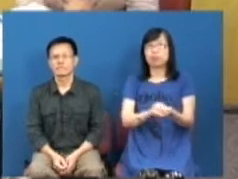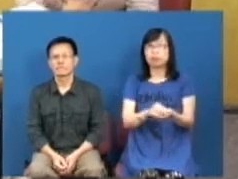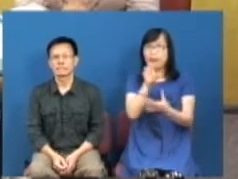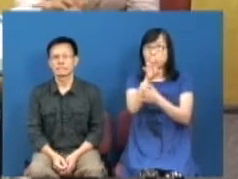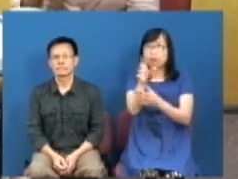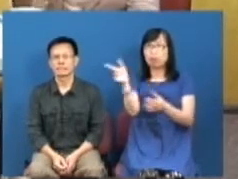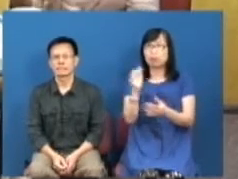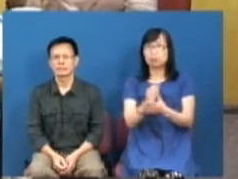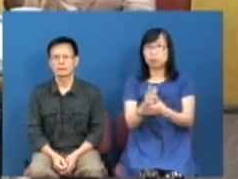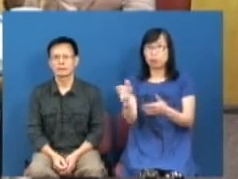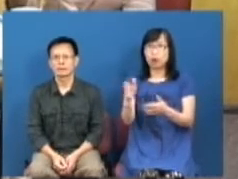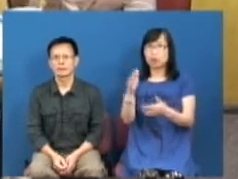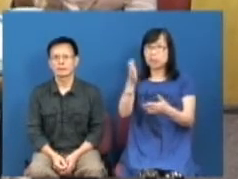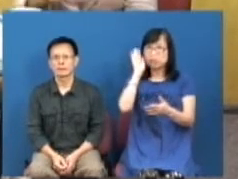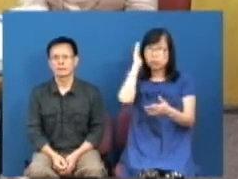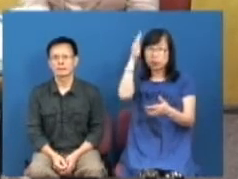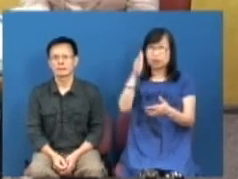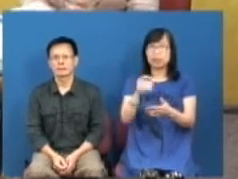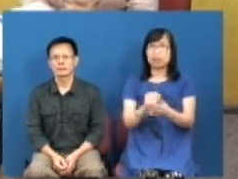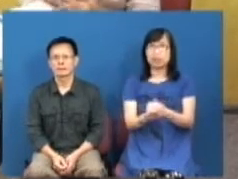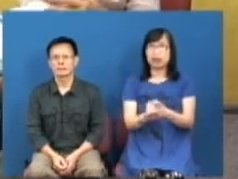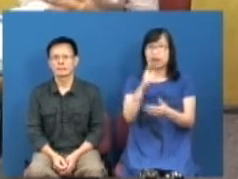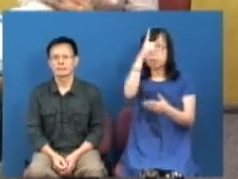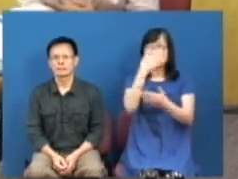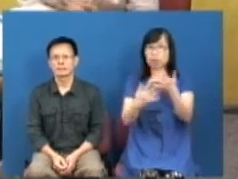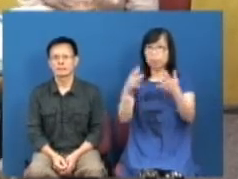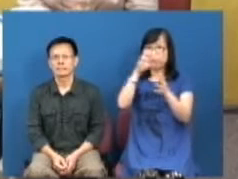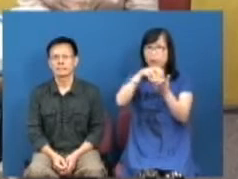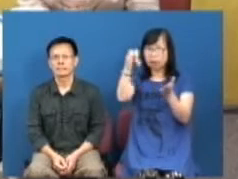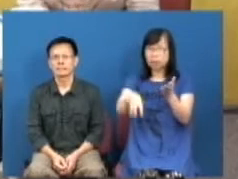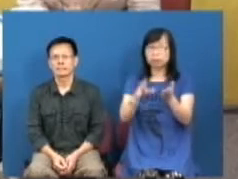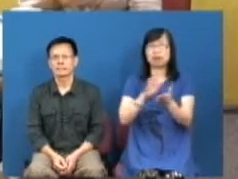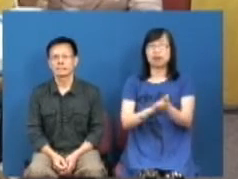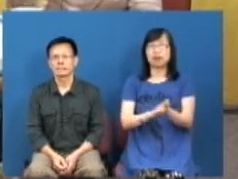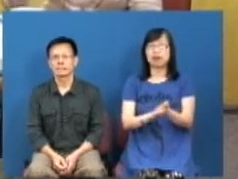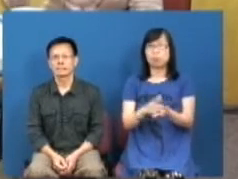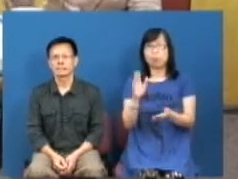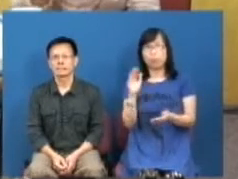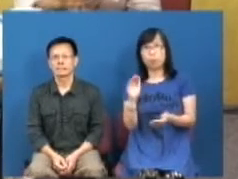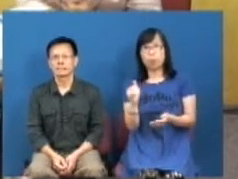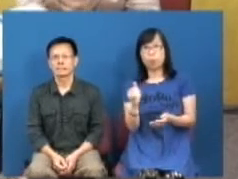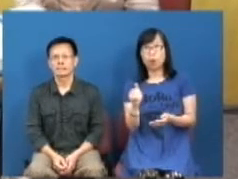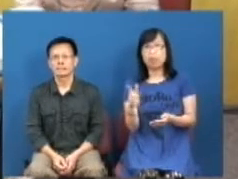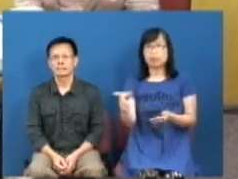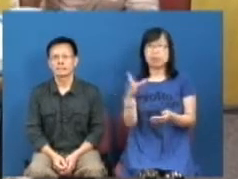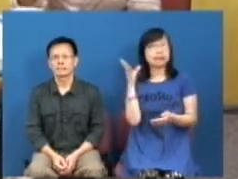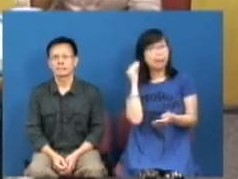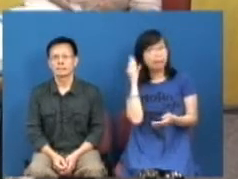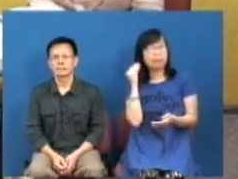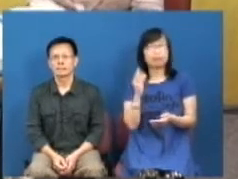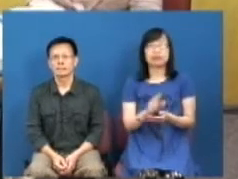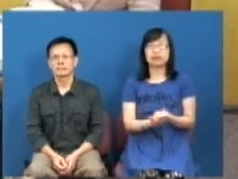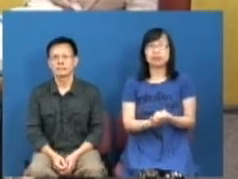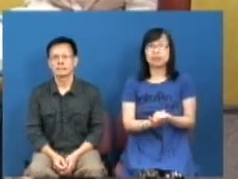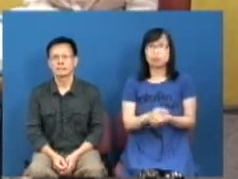係。往後的日子啦，喺上網去 download 翻落嚟去聽啊，或者可能係就咁齋聽咧，亦都可以。如